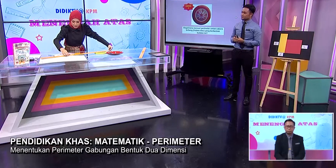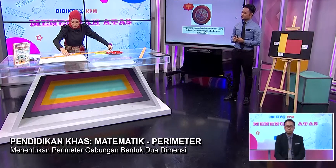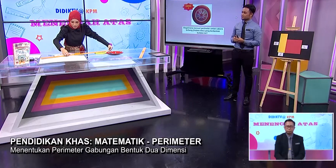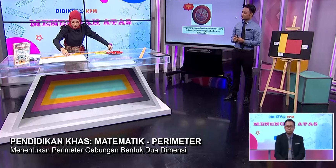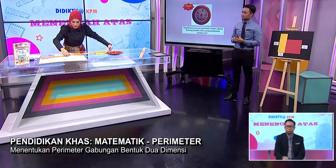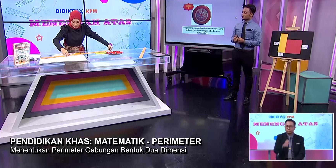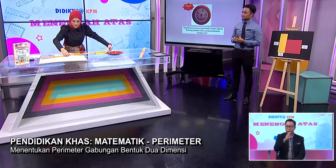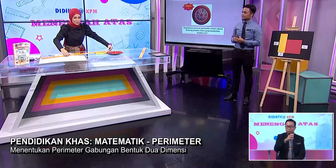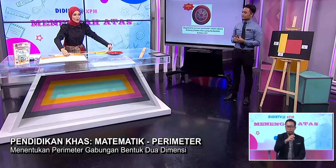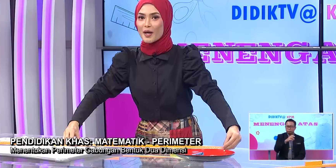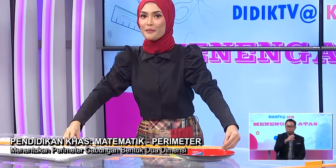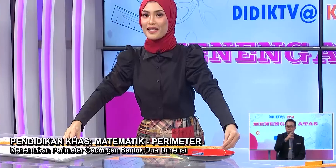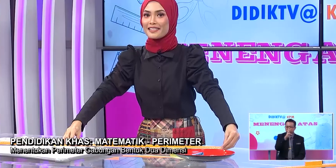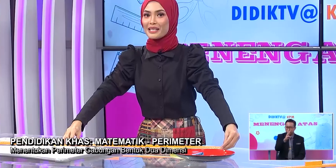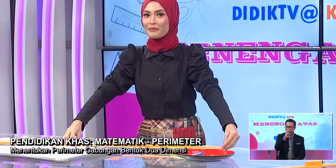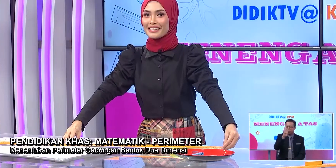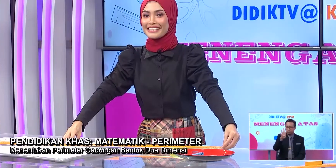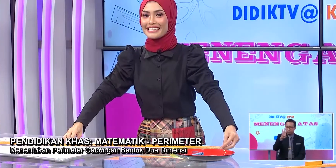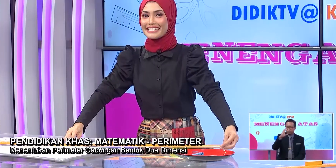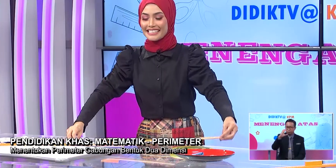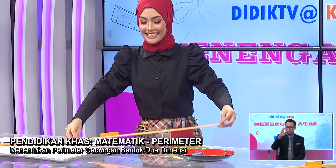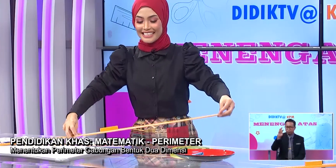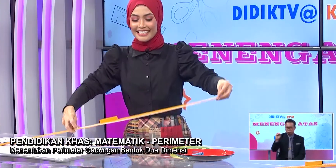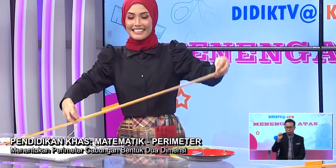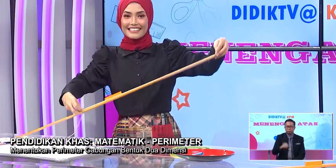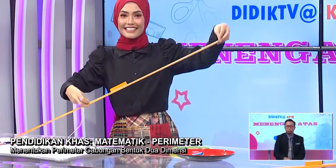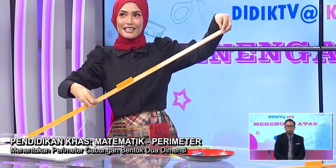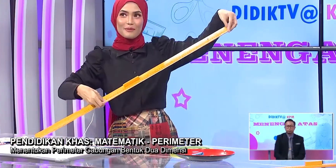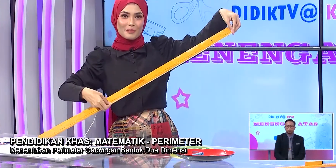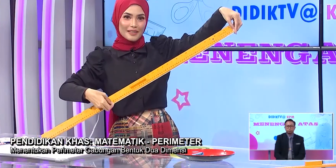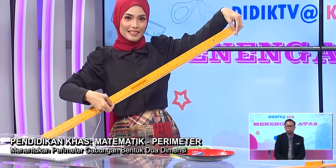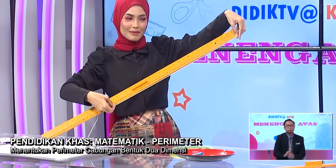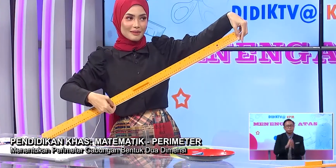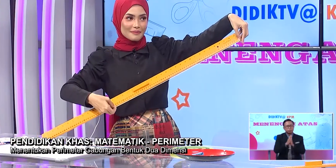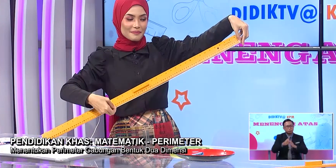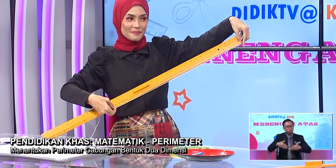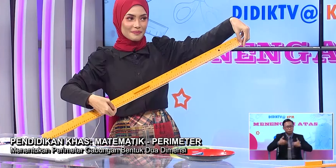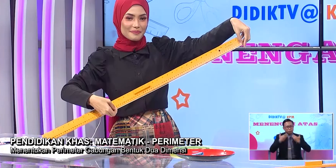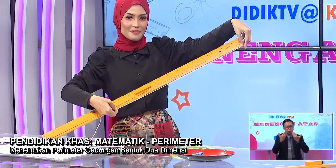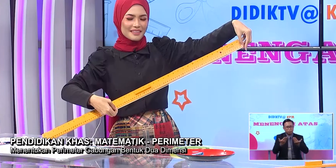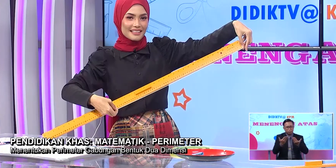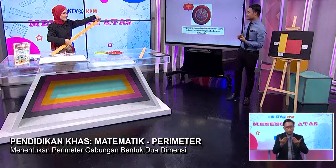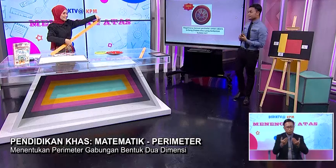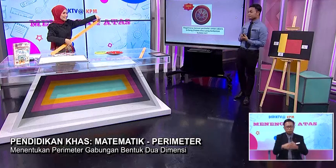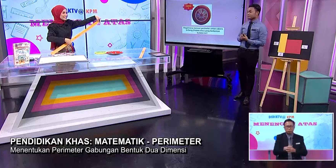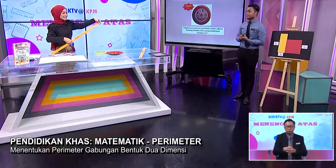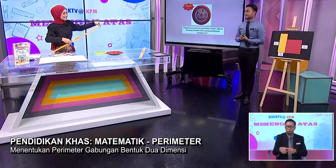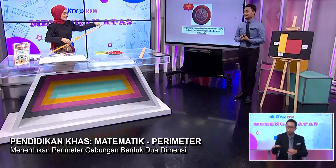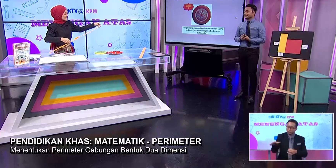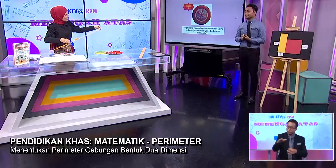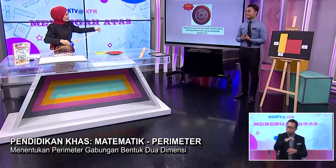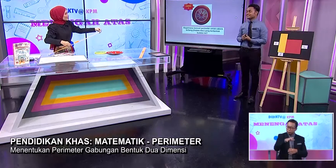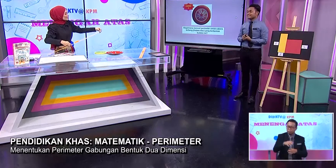60 jav64 cm 64 cm Berapa cm jago terbang tadi